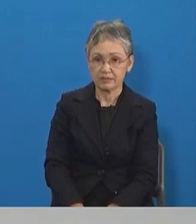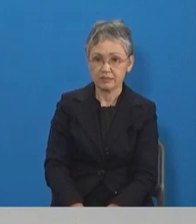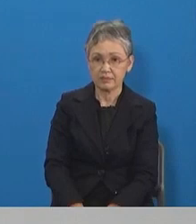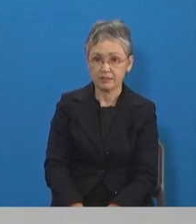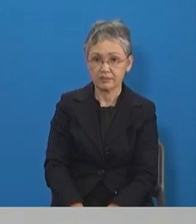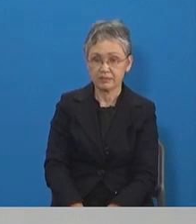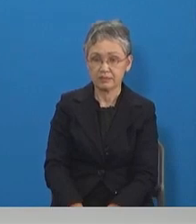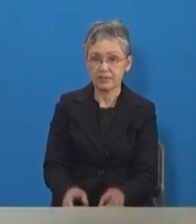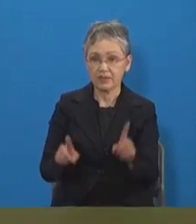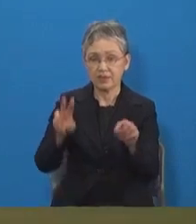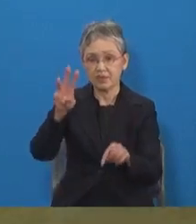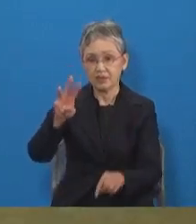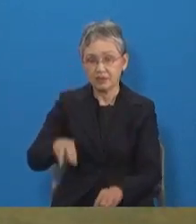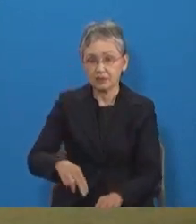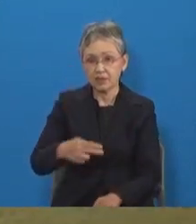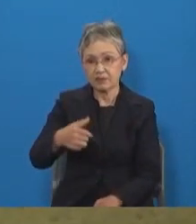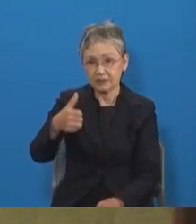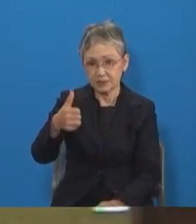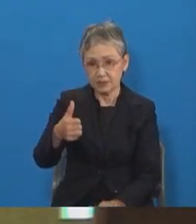門川市長。